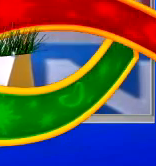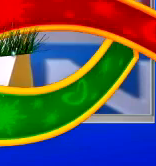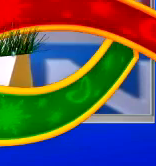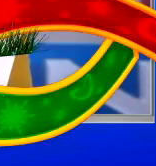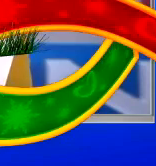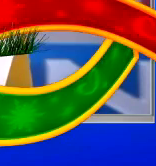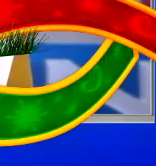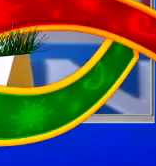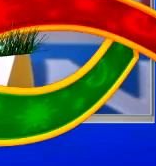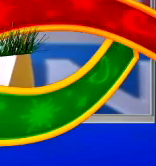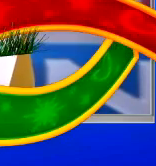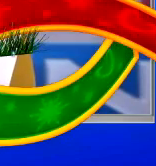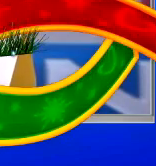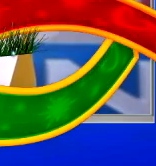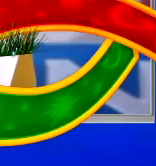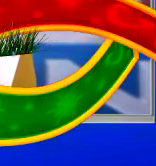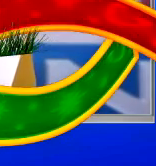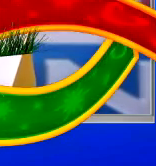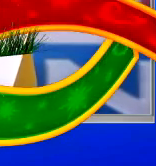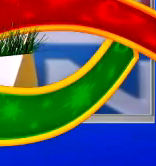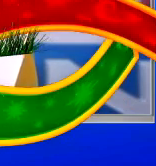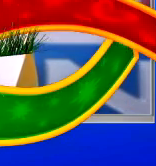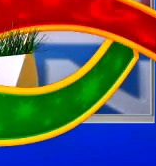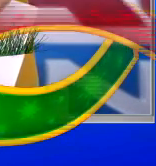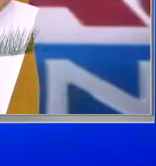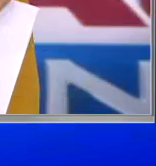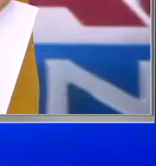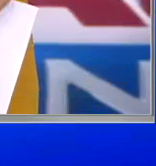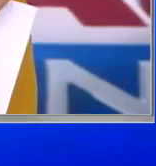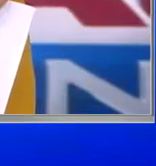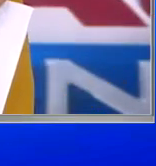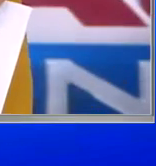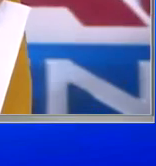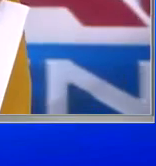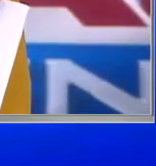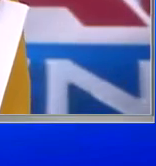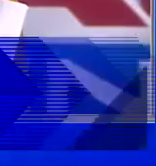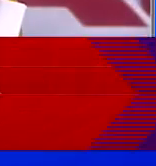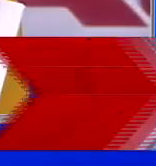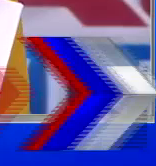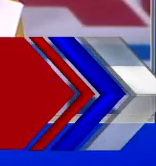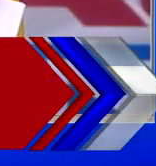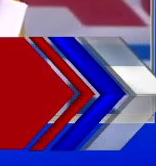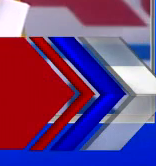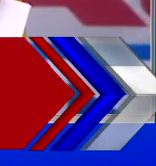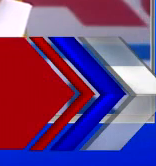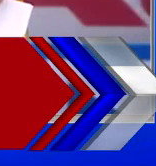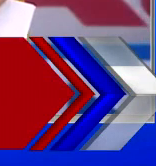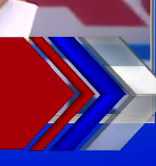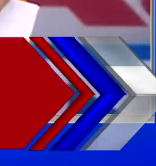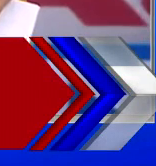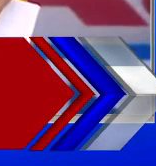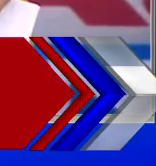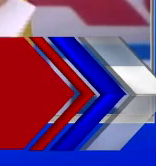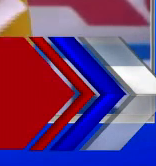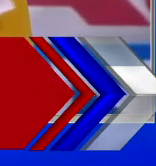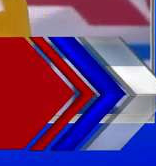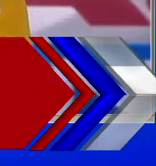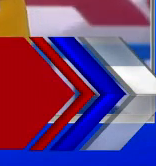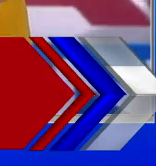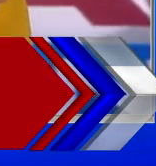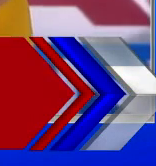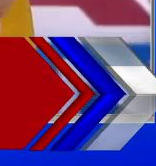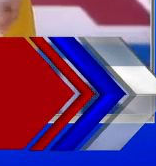na. Mula po sa Tahanan ng Katotohanan, ako si Pia Arcangel. Ako po si Ivan Mayrina Buong Puso para sa Pilipino. Ito ang GMA,